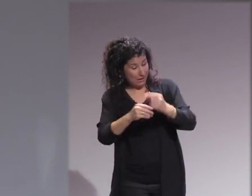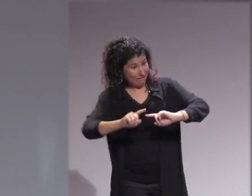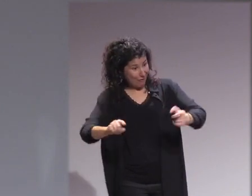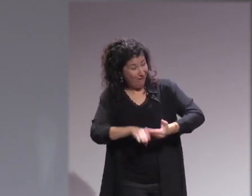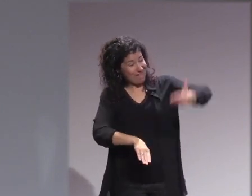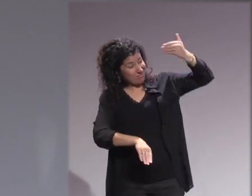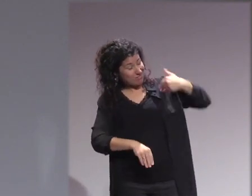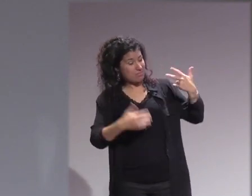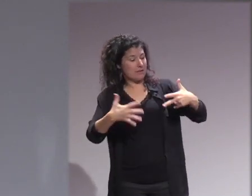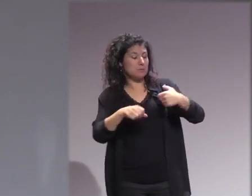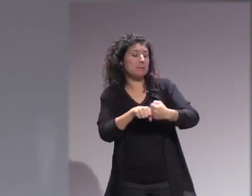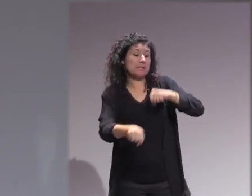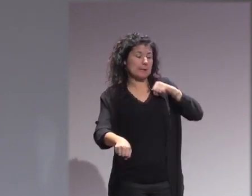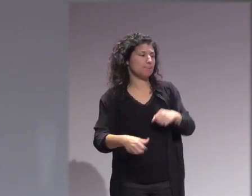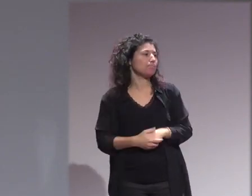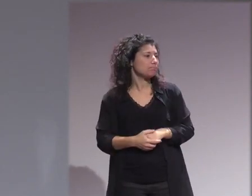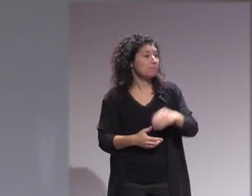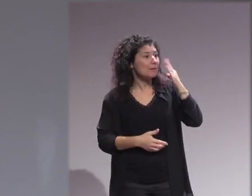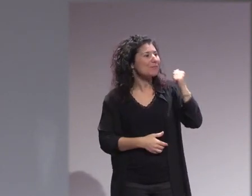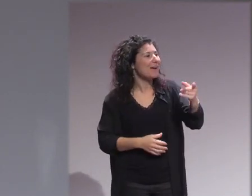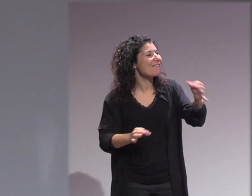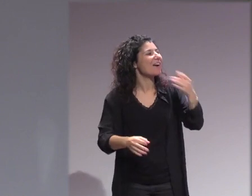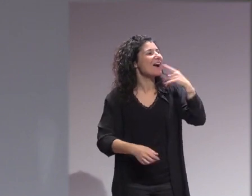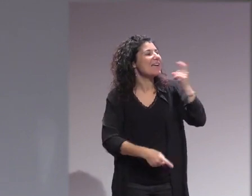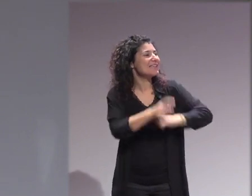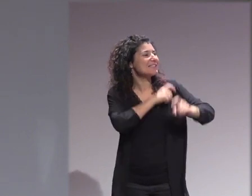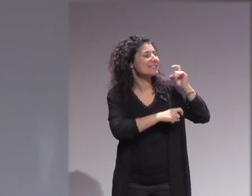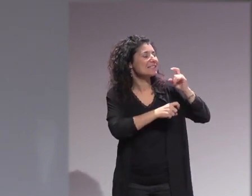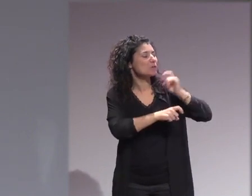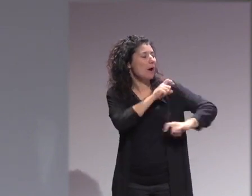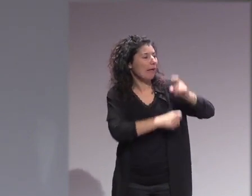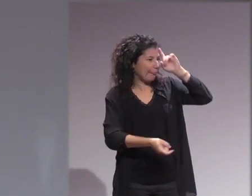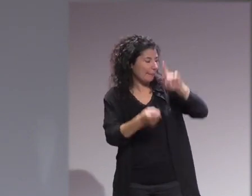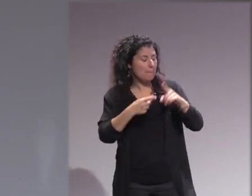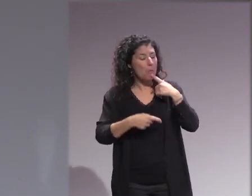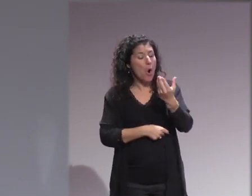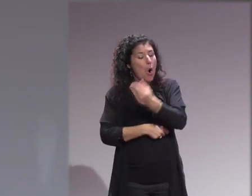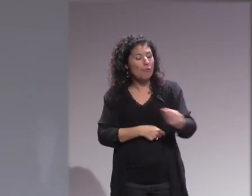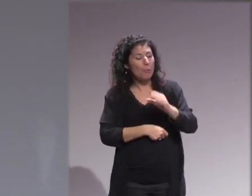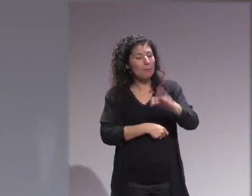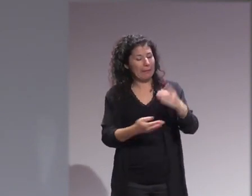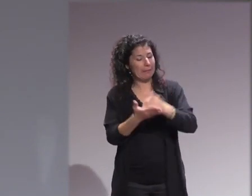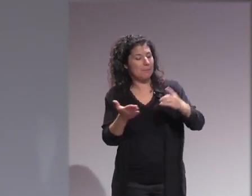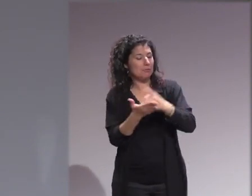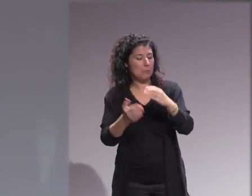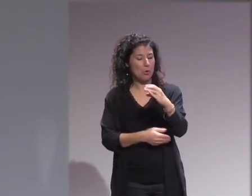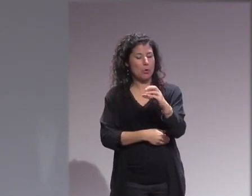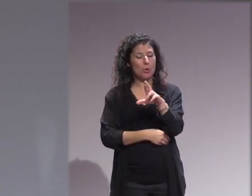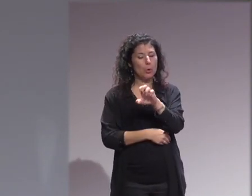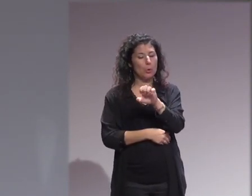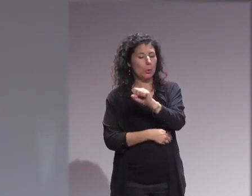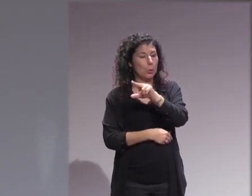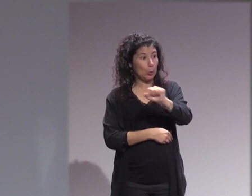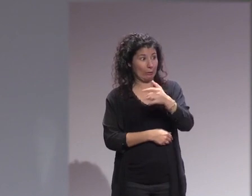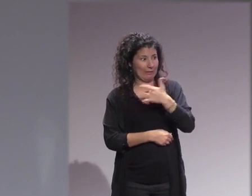ça, c'est très intéressant, la question des enfants de la Creuse, si on veut un peu faire le continuum colonial dans l'histoire de l'adoption transraciale et